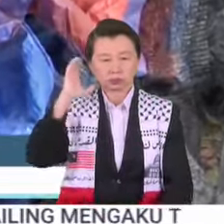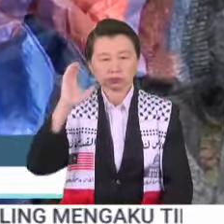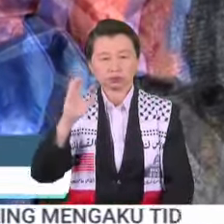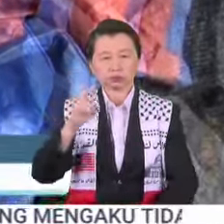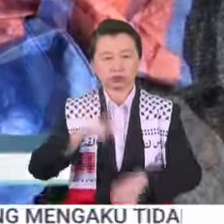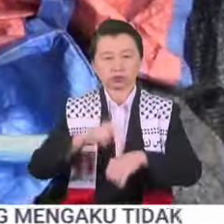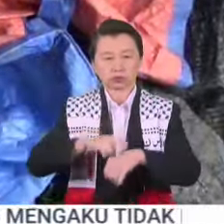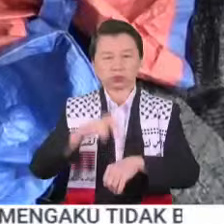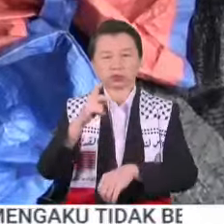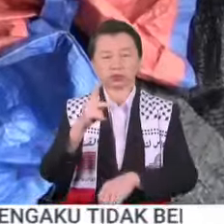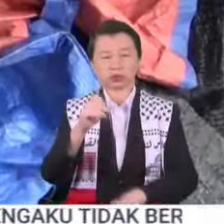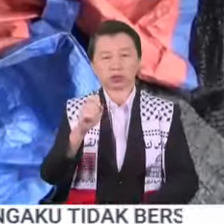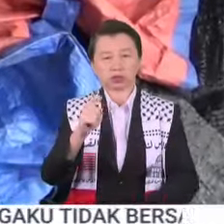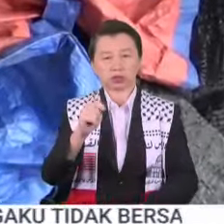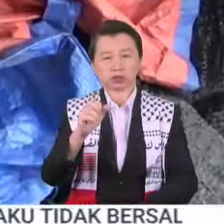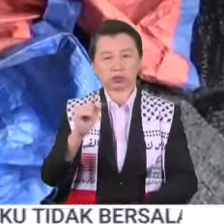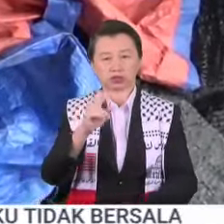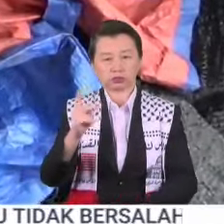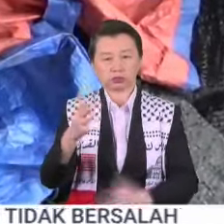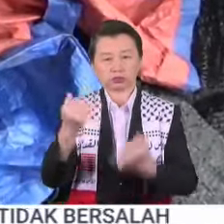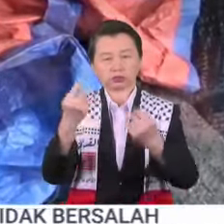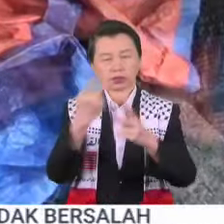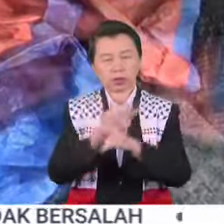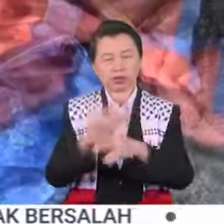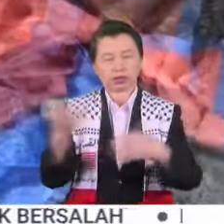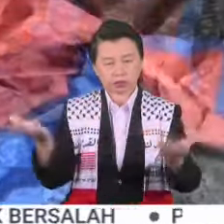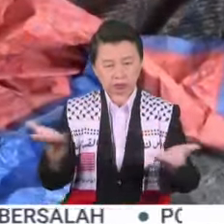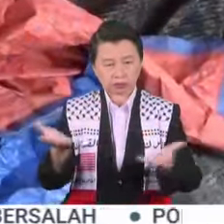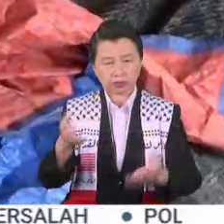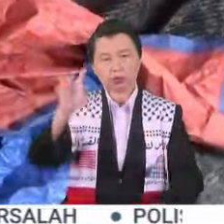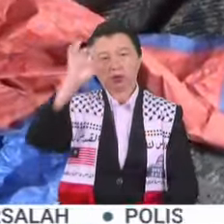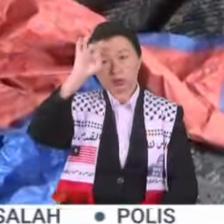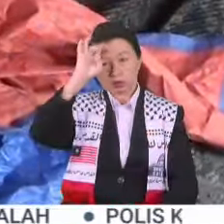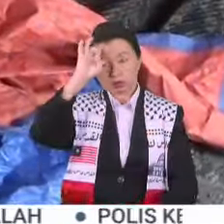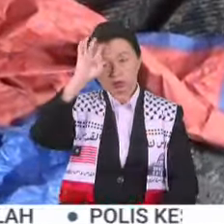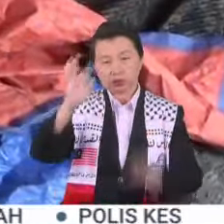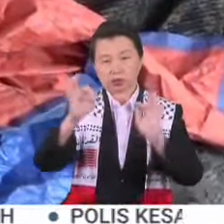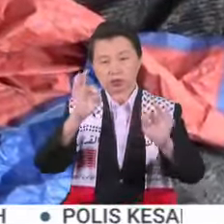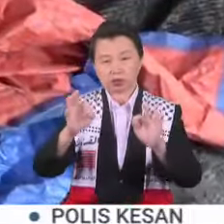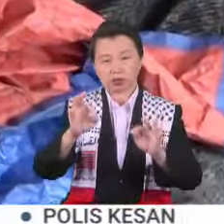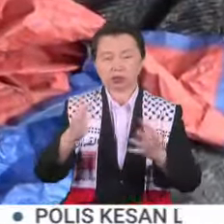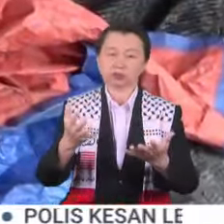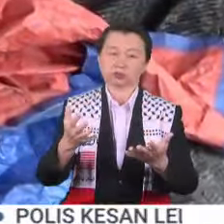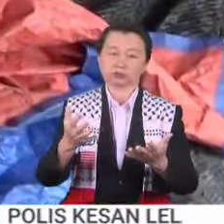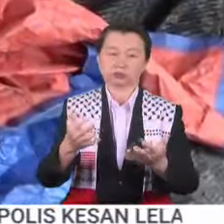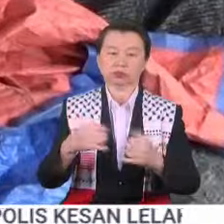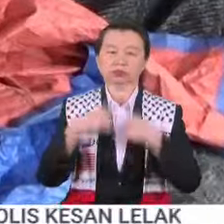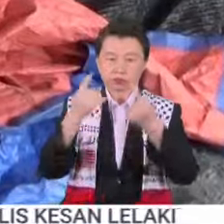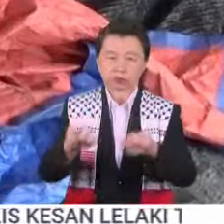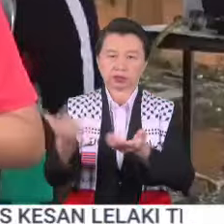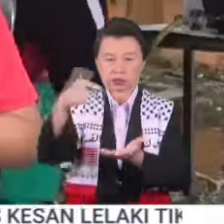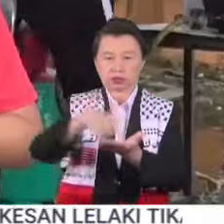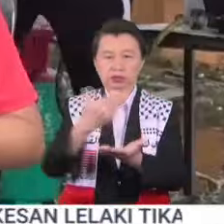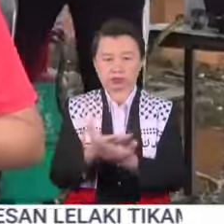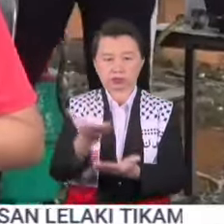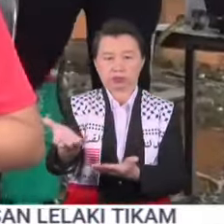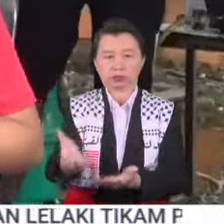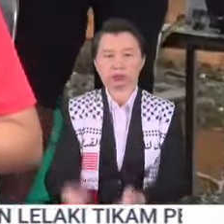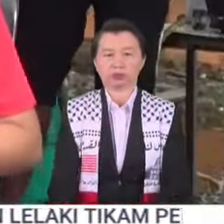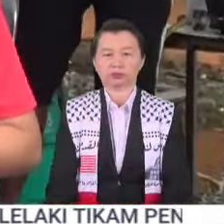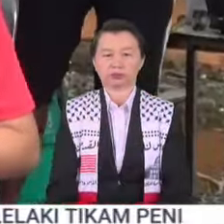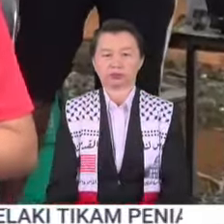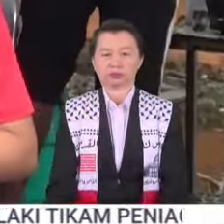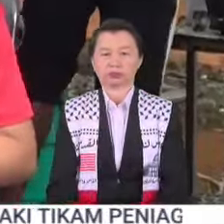ketuk. Pertama kali dekat sini. InsyaAllah kalau penambil ini tu datang lagi lah.